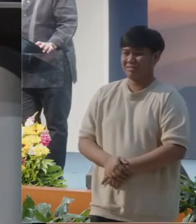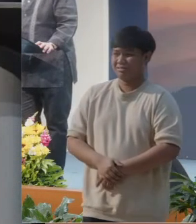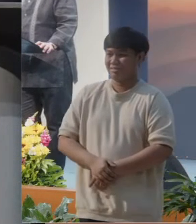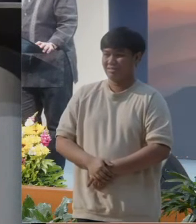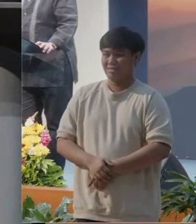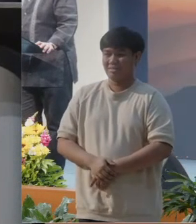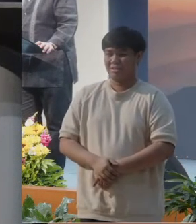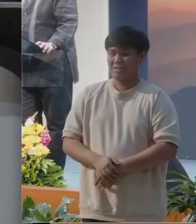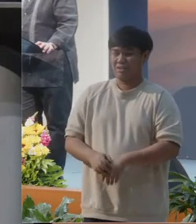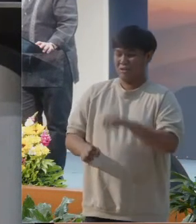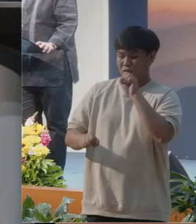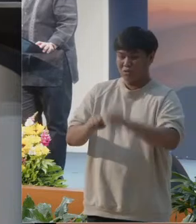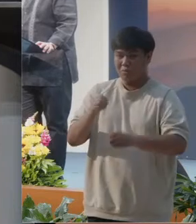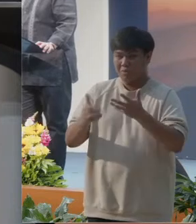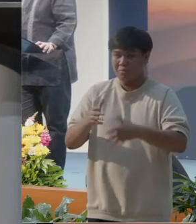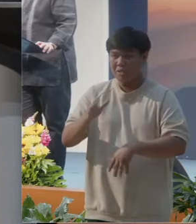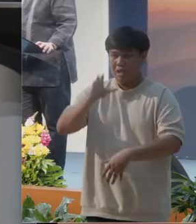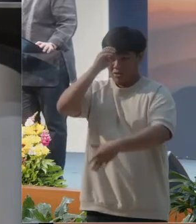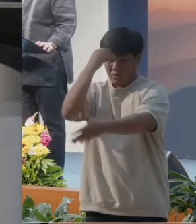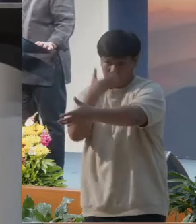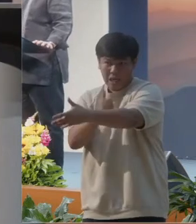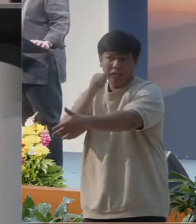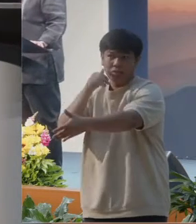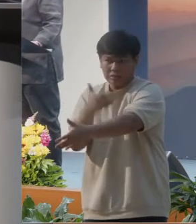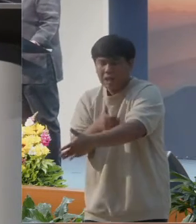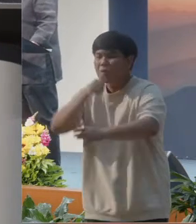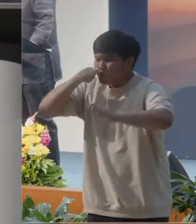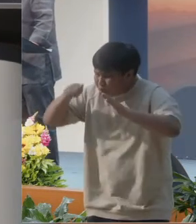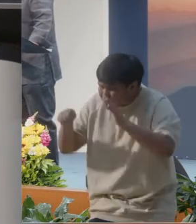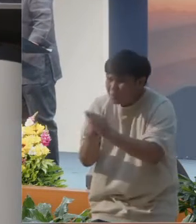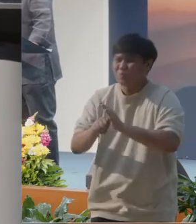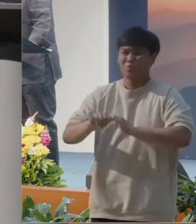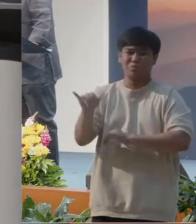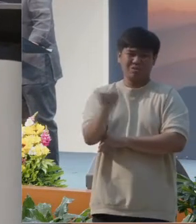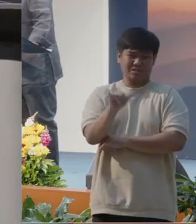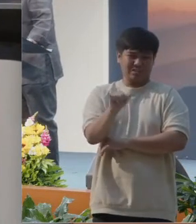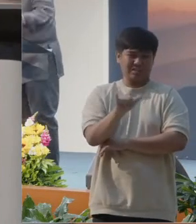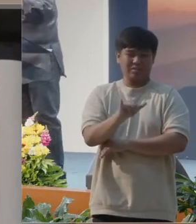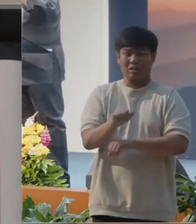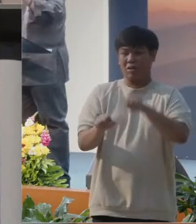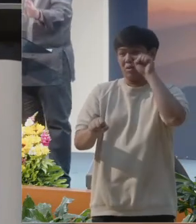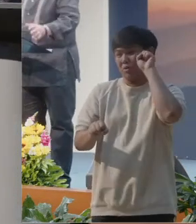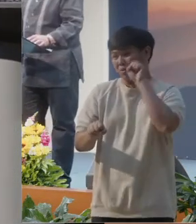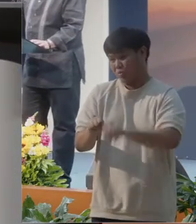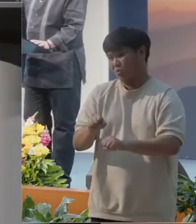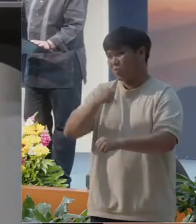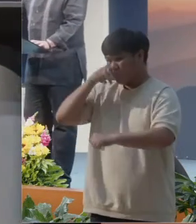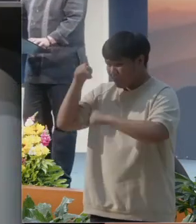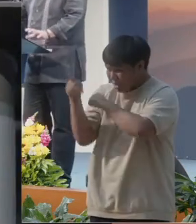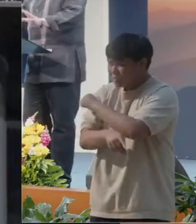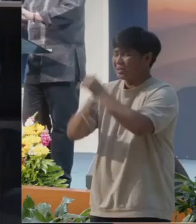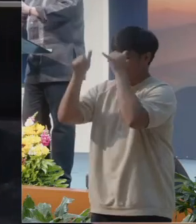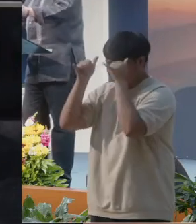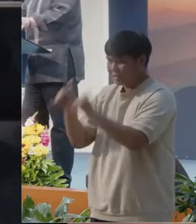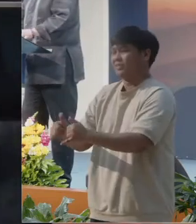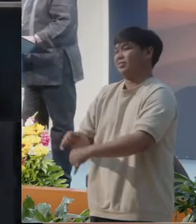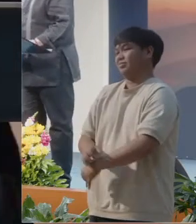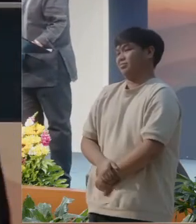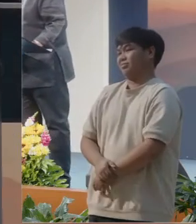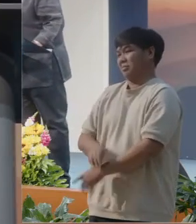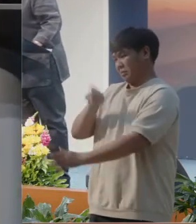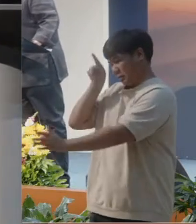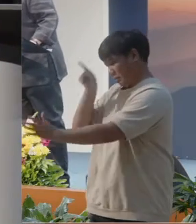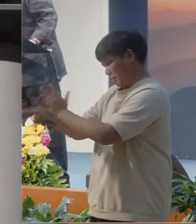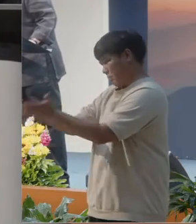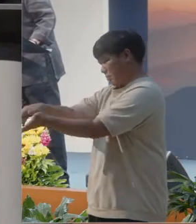pinagtutuluyan. Malamang baka kinasangkapan din ni Akan ang kanyang mga anak. Ang iba naman na nagsasabi, kung kinasangkapan niya ang kanyang